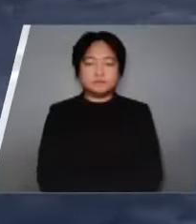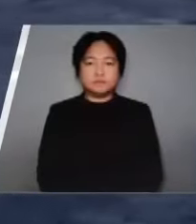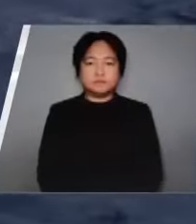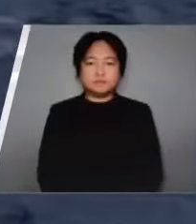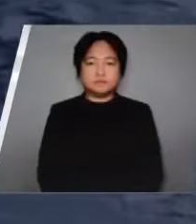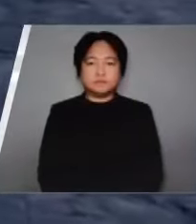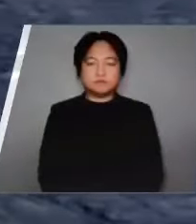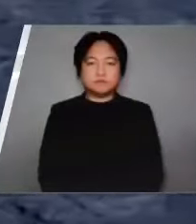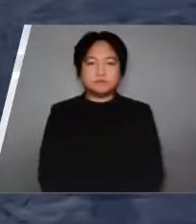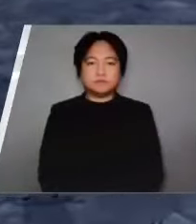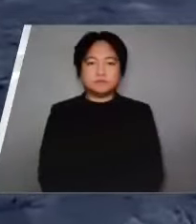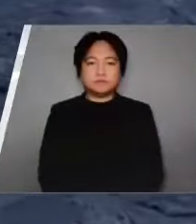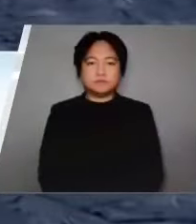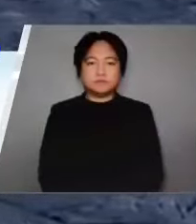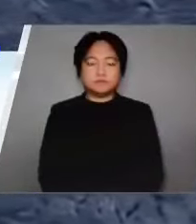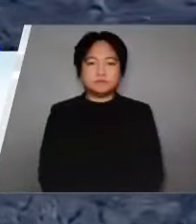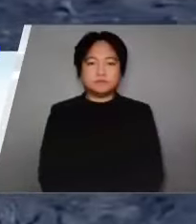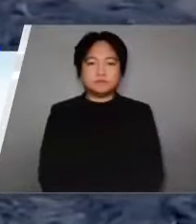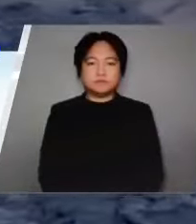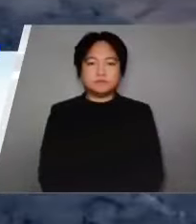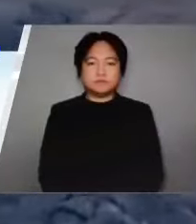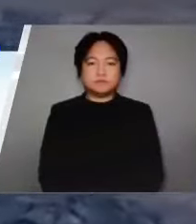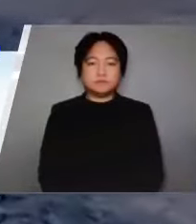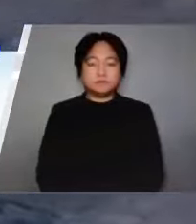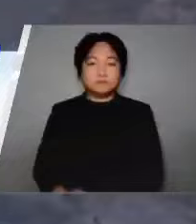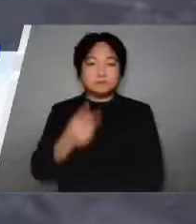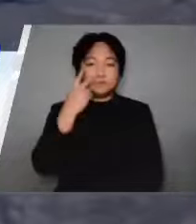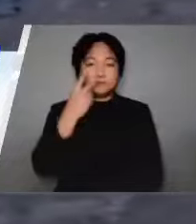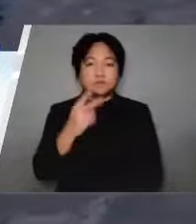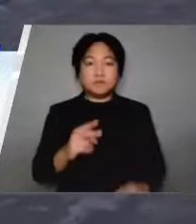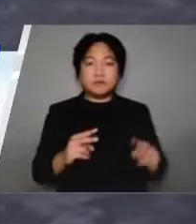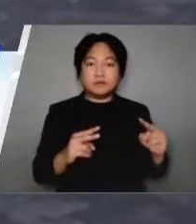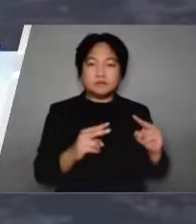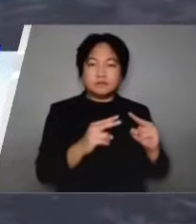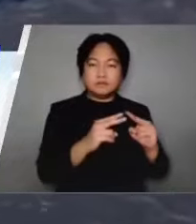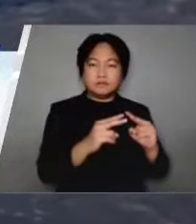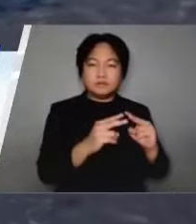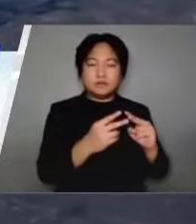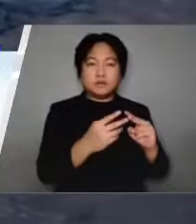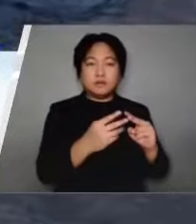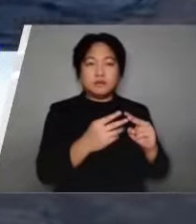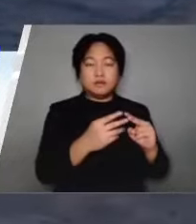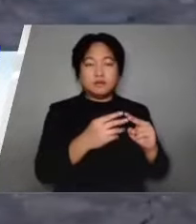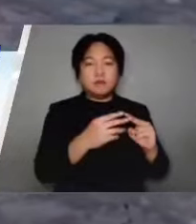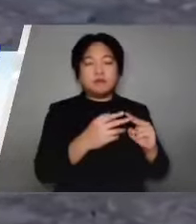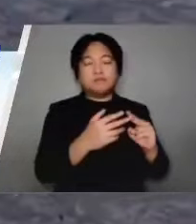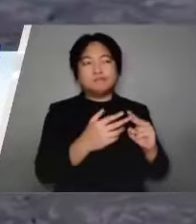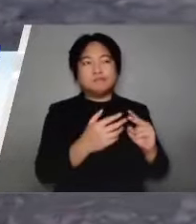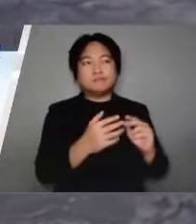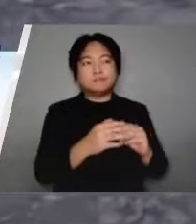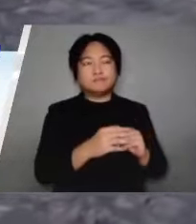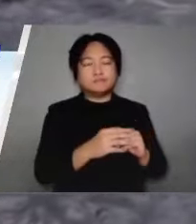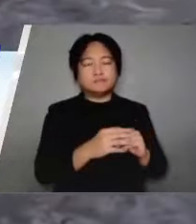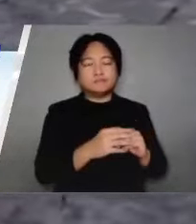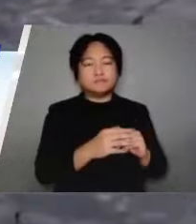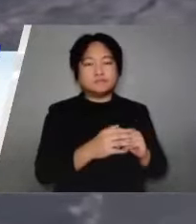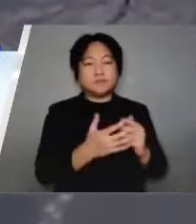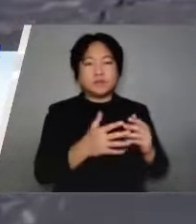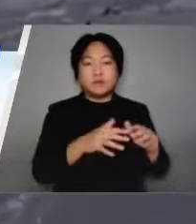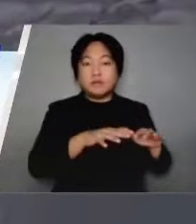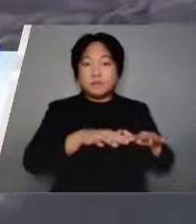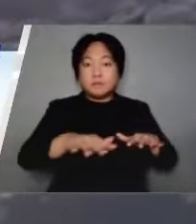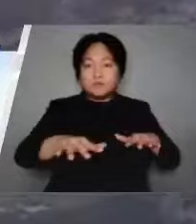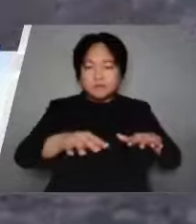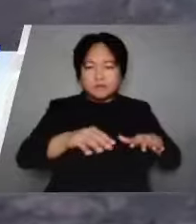Sa malapit ang kuha, kitang paglabas ng lava at usok sa maninipis na butas ng Mount Kilauea sa Hawaii.